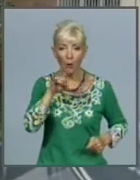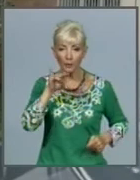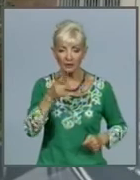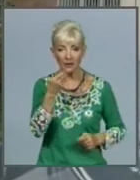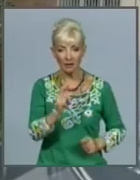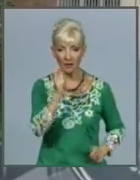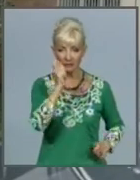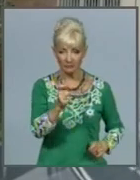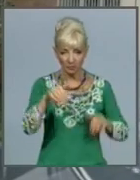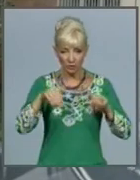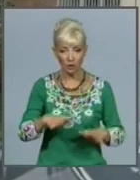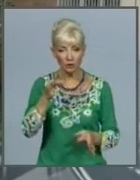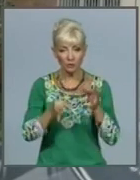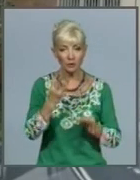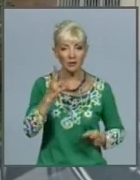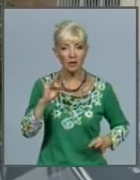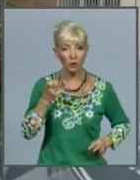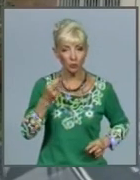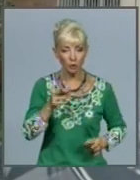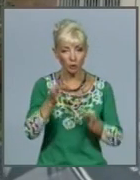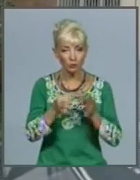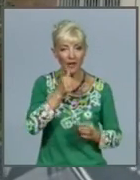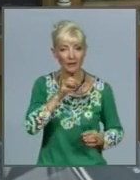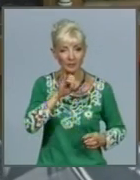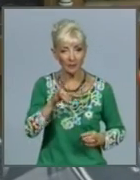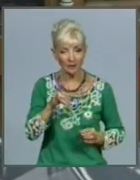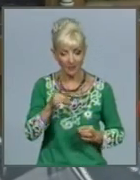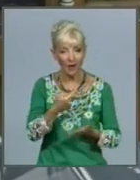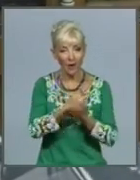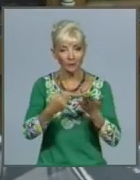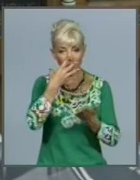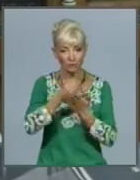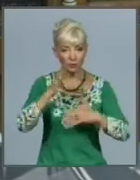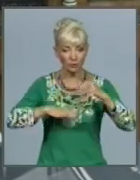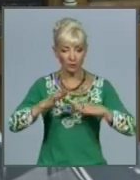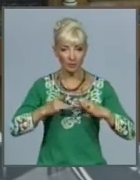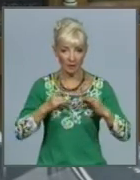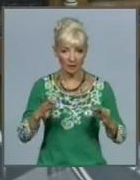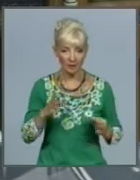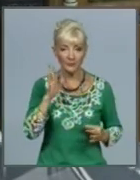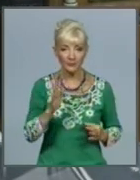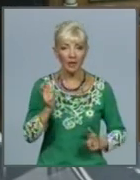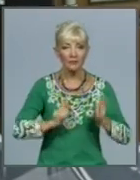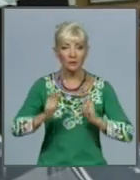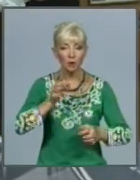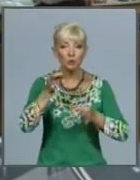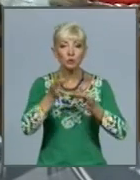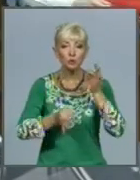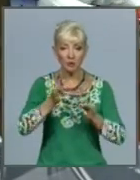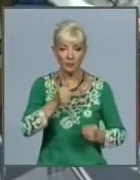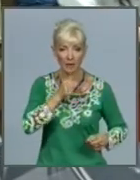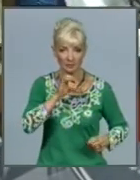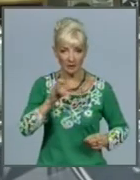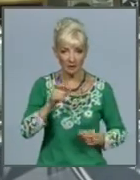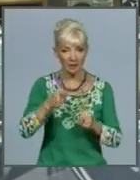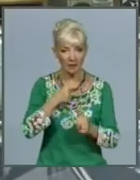3 липня судові експерти відзначають своє професійне свято. В Інституті судових експертиз імені Миколи Букаріуса до